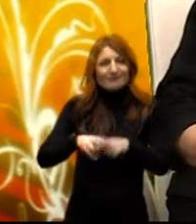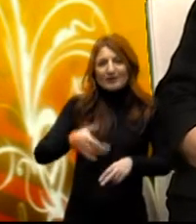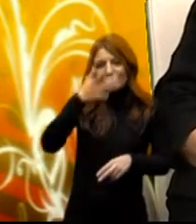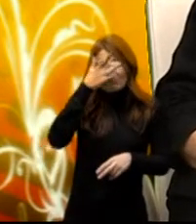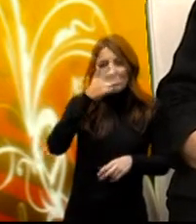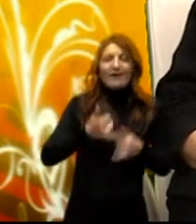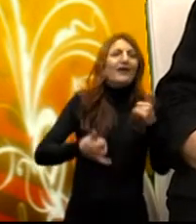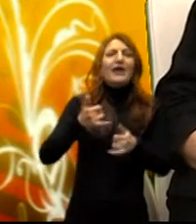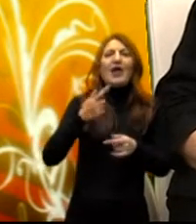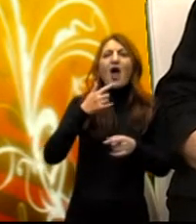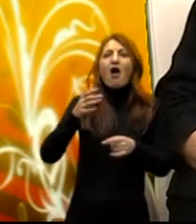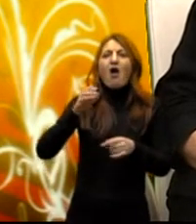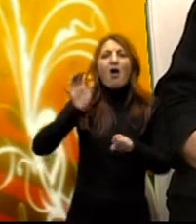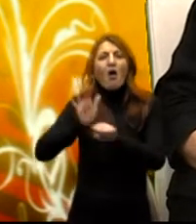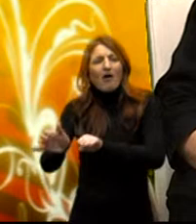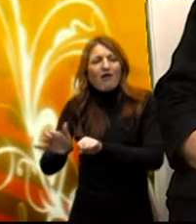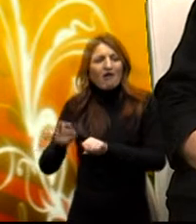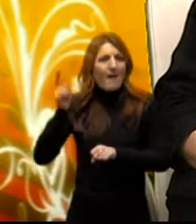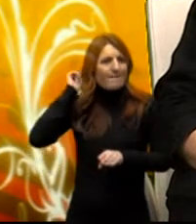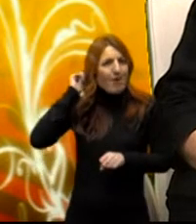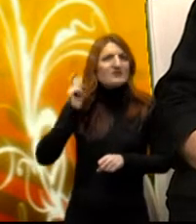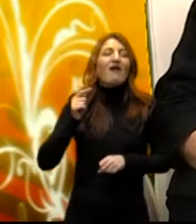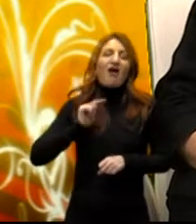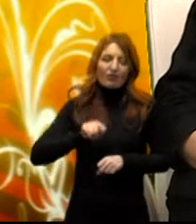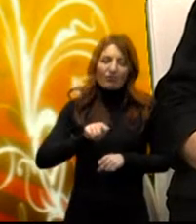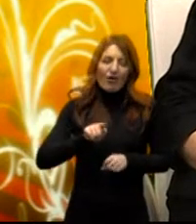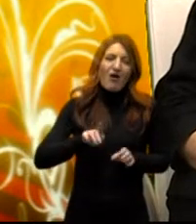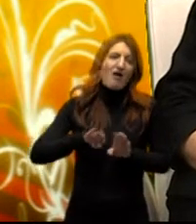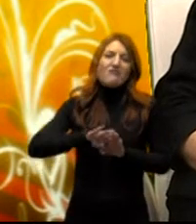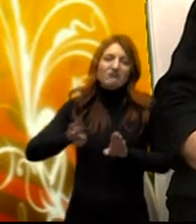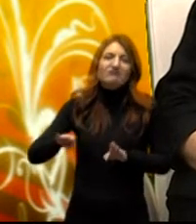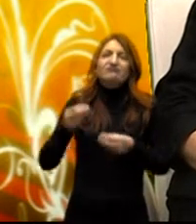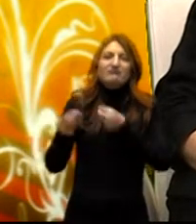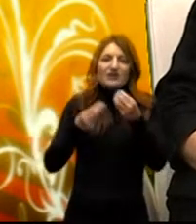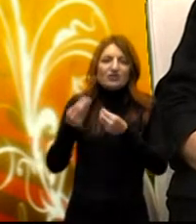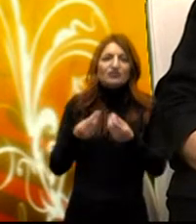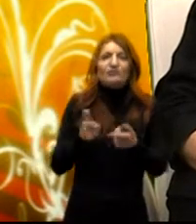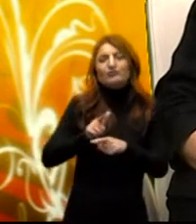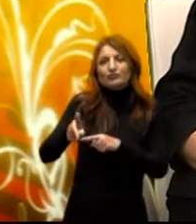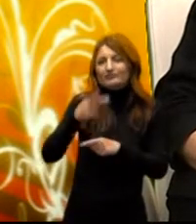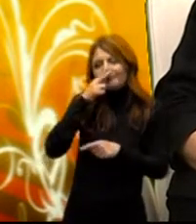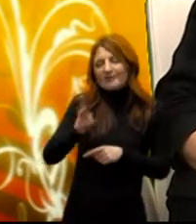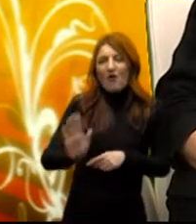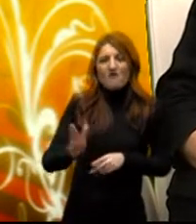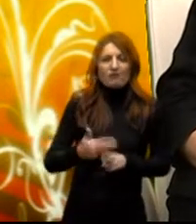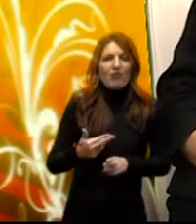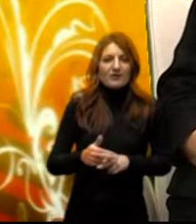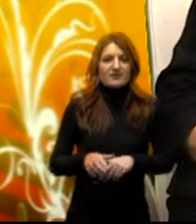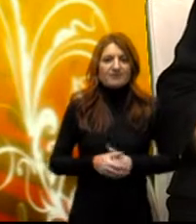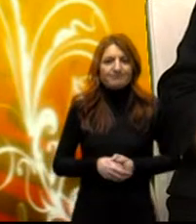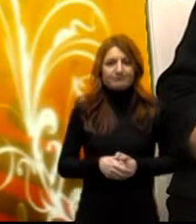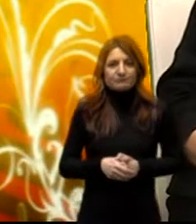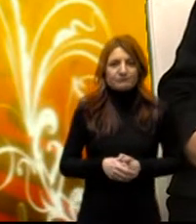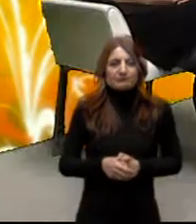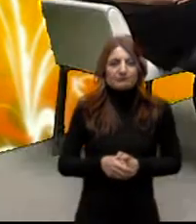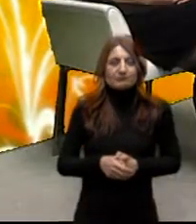povredu mozga, znači zahtijeva definitivno neku obradu i neki drugi pristup. Mogli bi